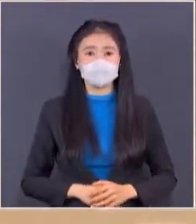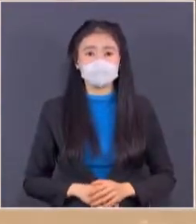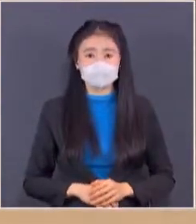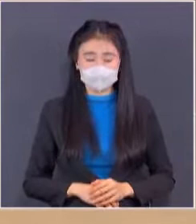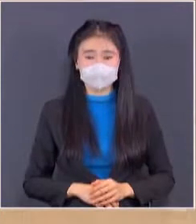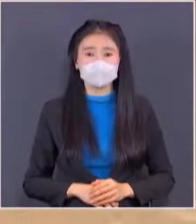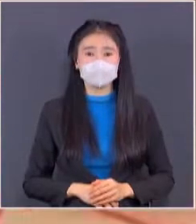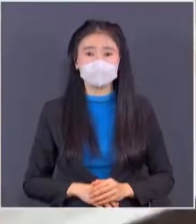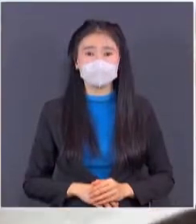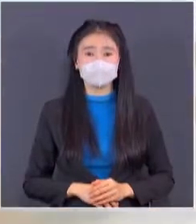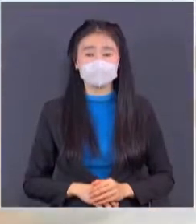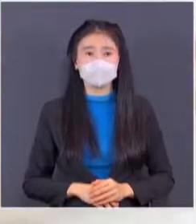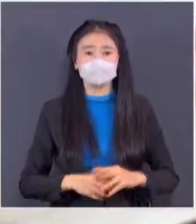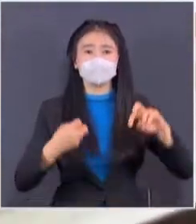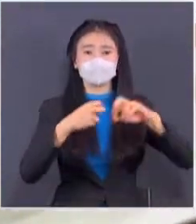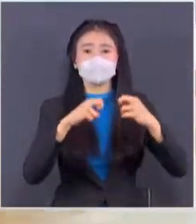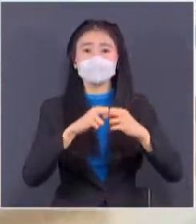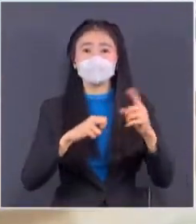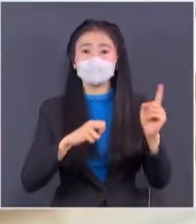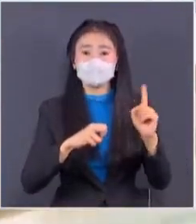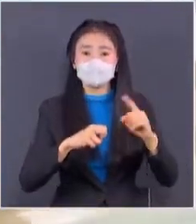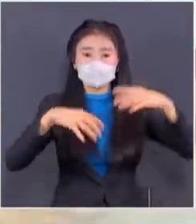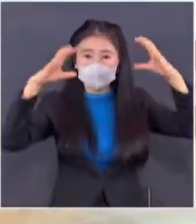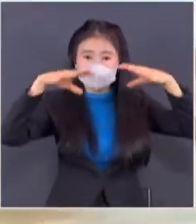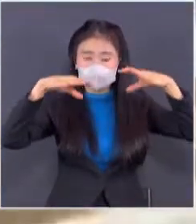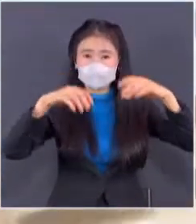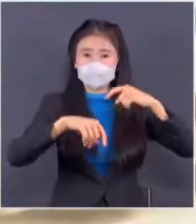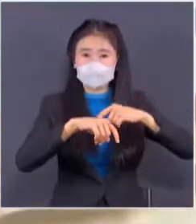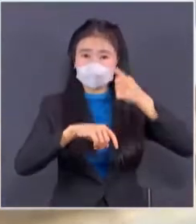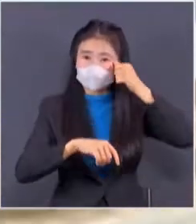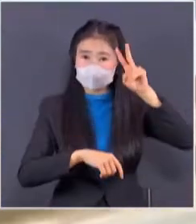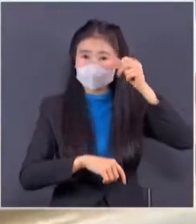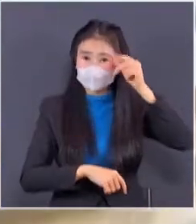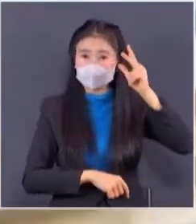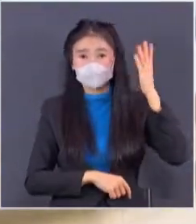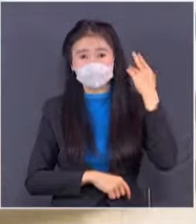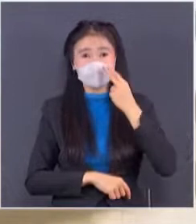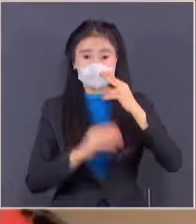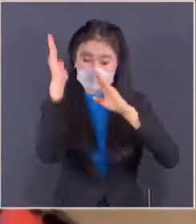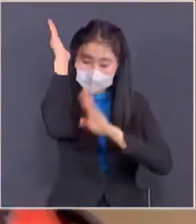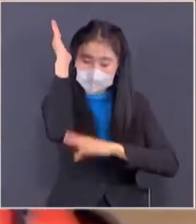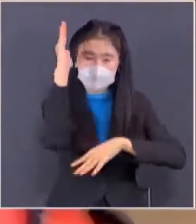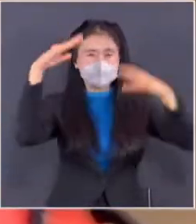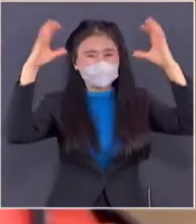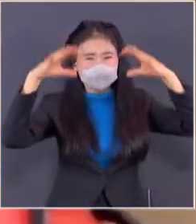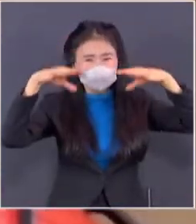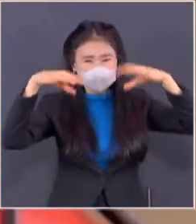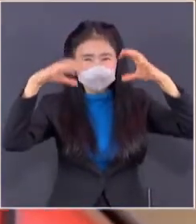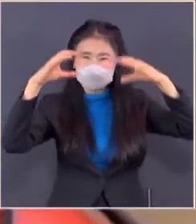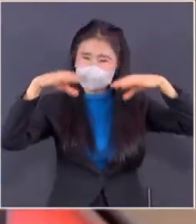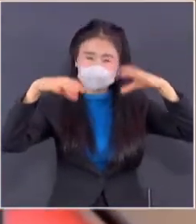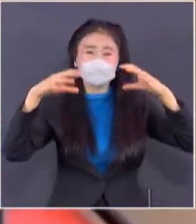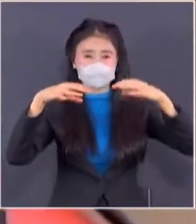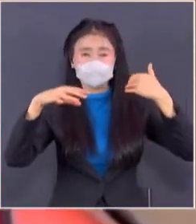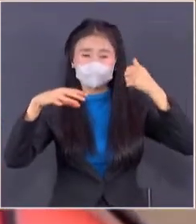เนี่ยครับคุณผู้ชมครับภาพความเดือดร้อนที่เกิดขึ้นนี่ช่วงเวลาแค่ไม่กี่วันนะครับในพื้นที่ภาคใต้ฝนตกหนักต่อเนื่องติดต่